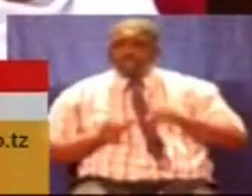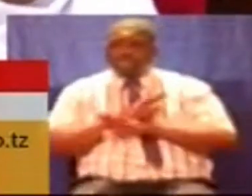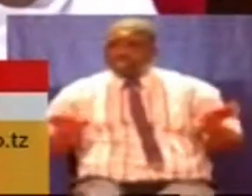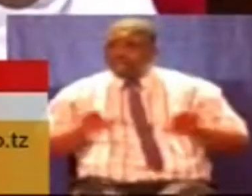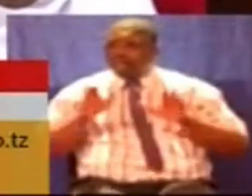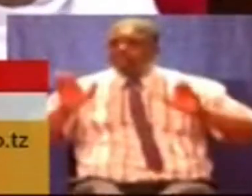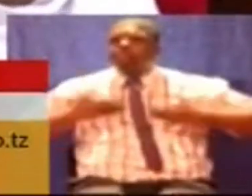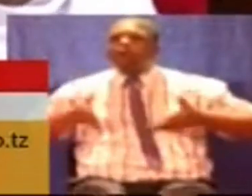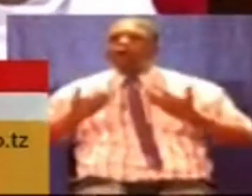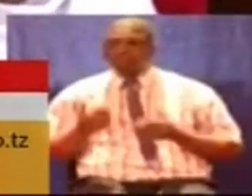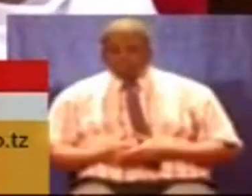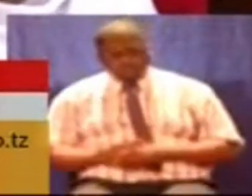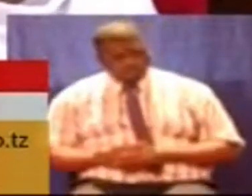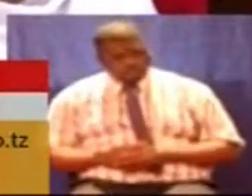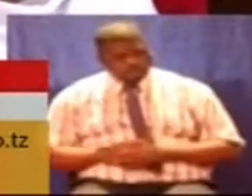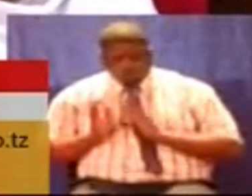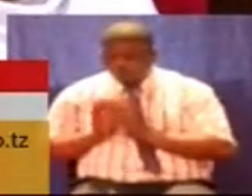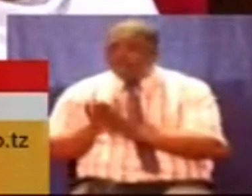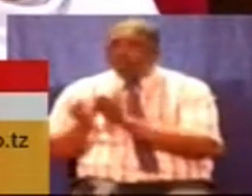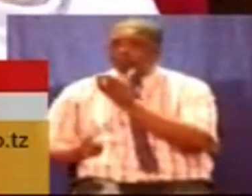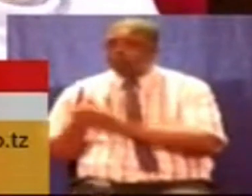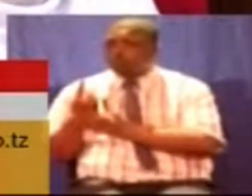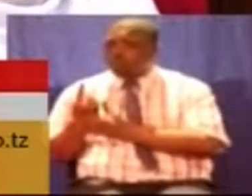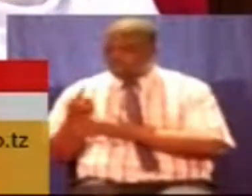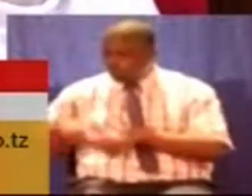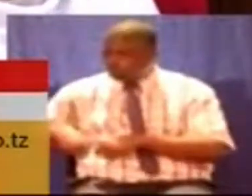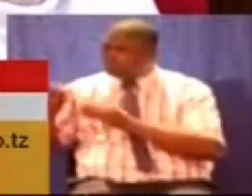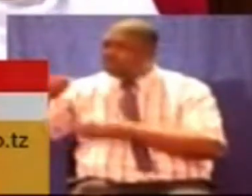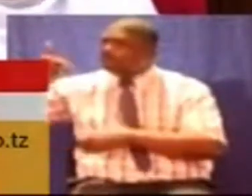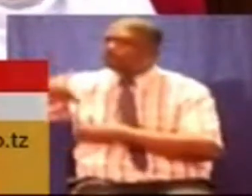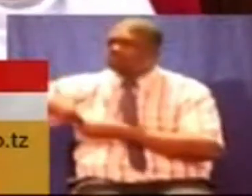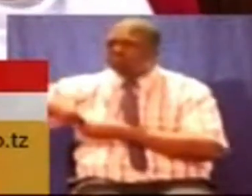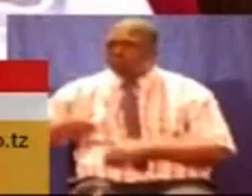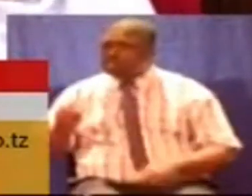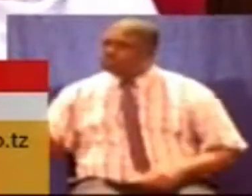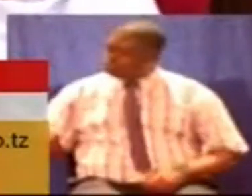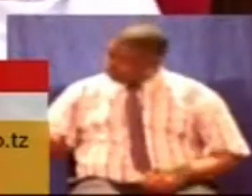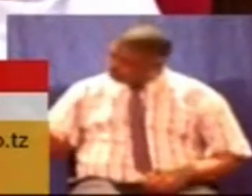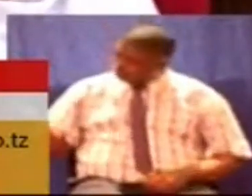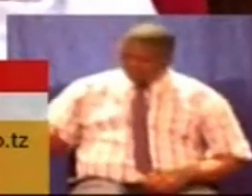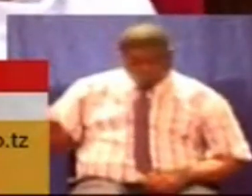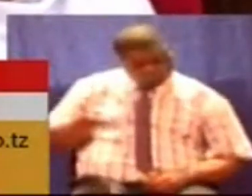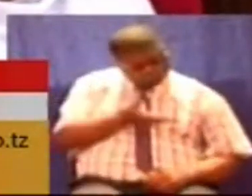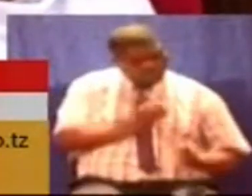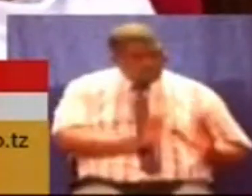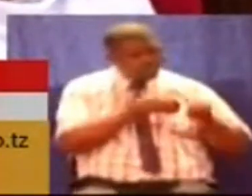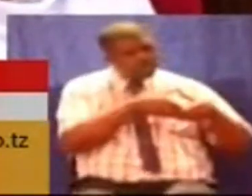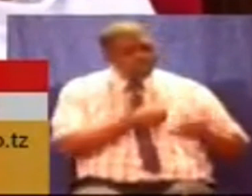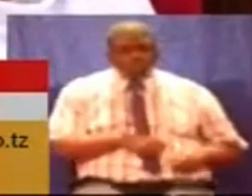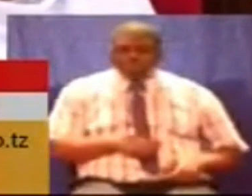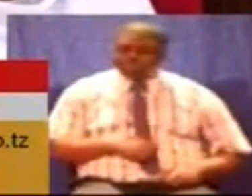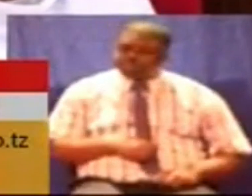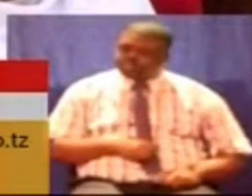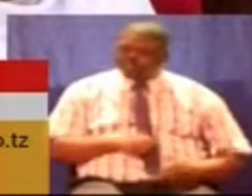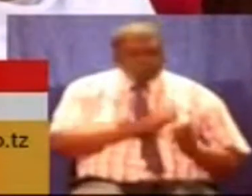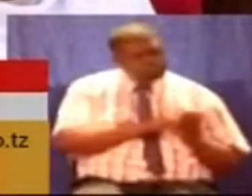na furaha. Wanakuja wadau kutoka mafuta, wanauza mapetroli na kila kitu, wanakuja ndani ya kamati. Wadau wa uza maziwa